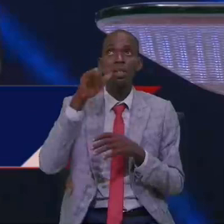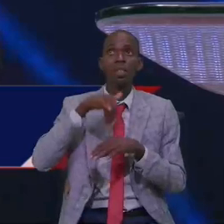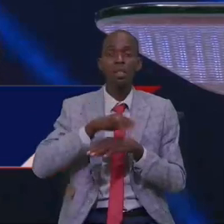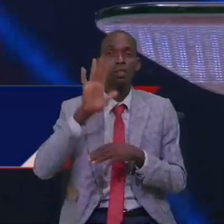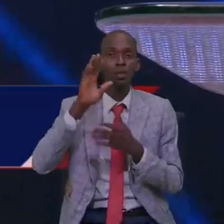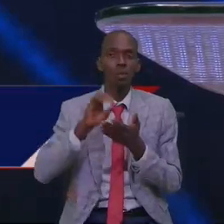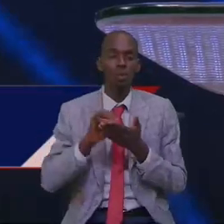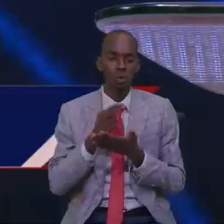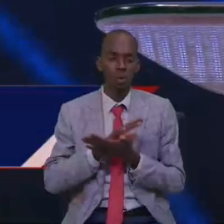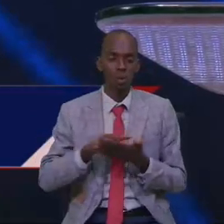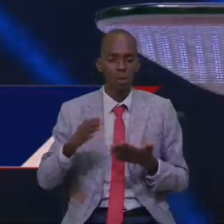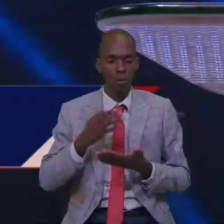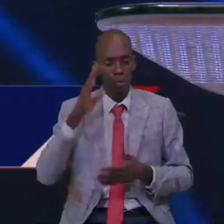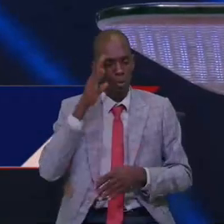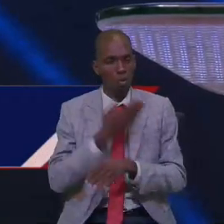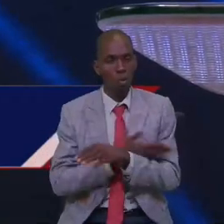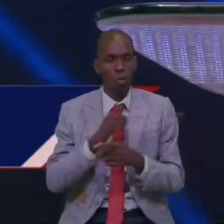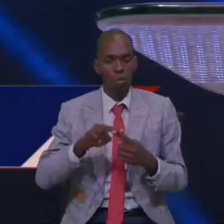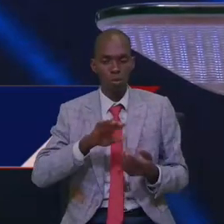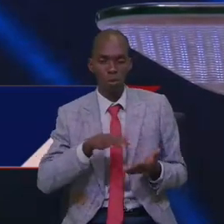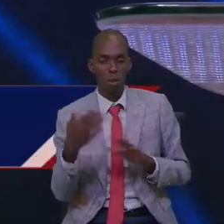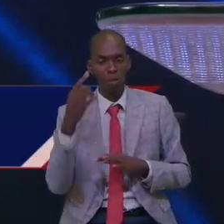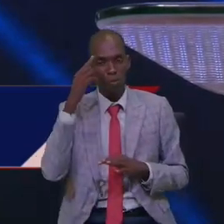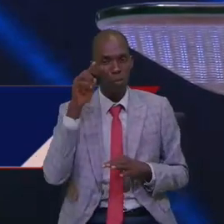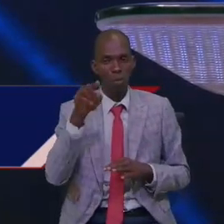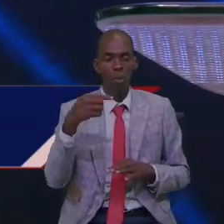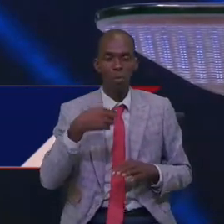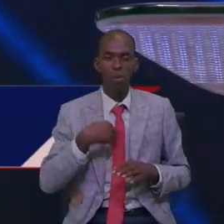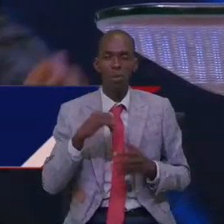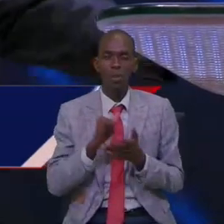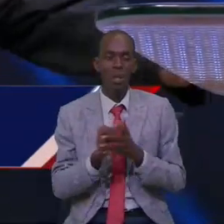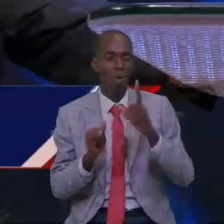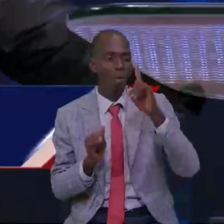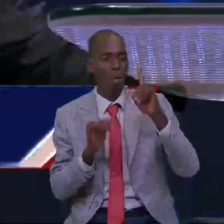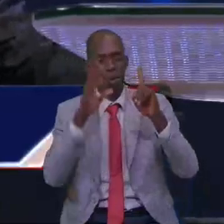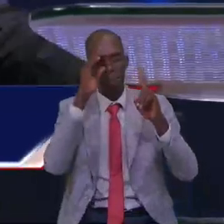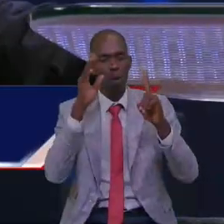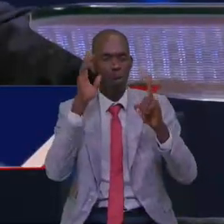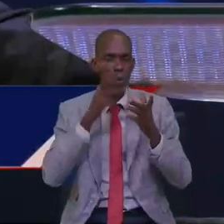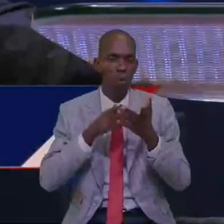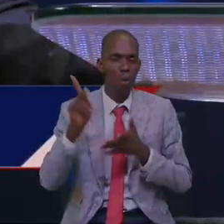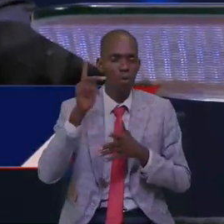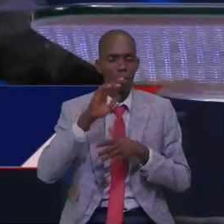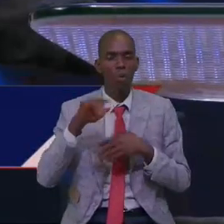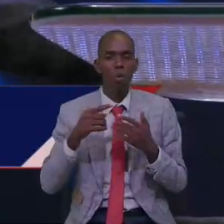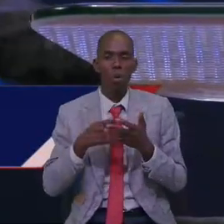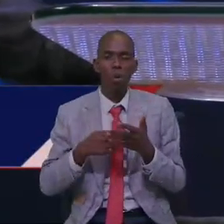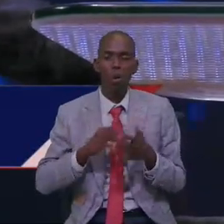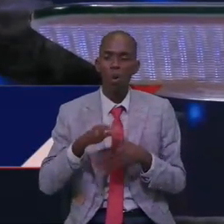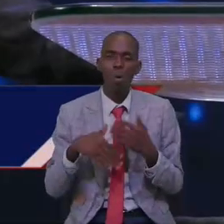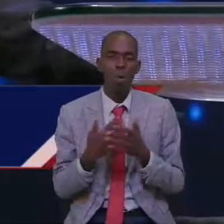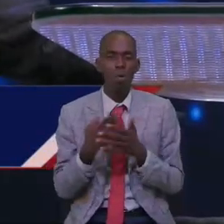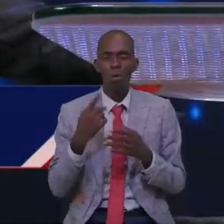envoyé ton fils mourir pour moi. Qui suis-je pour que tu paies ce prix sur ma tête? Regarde la souffrance de